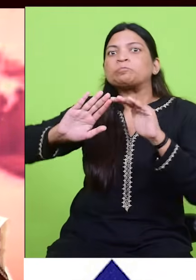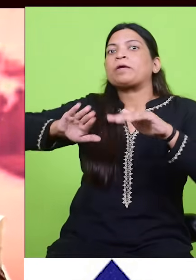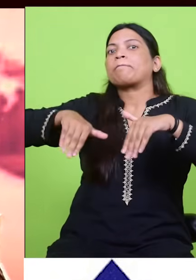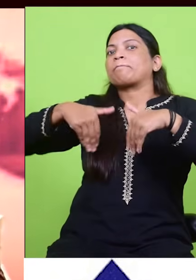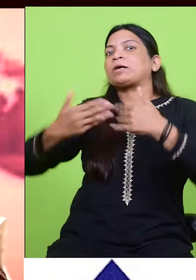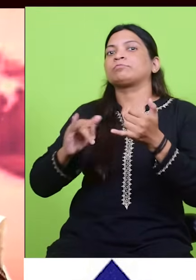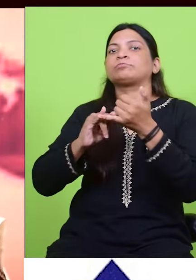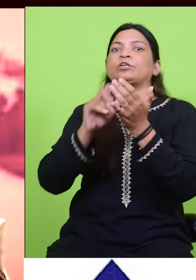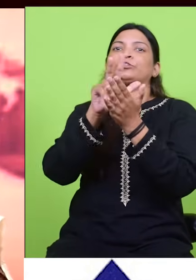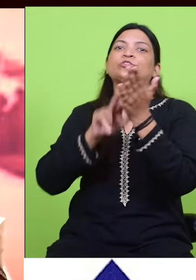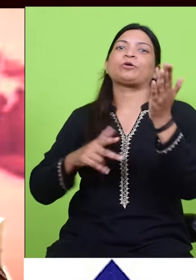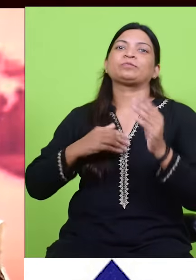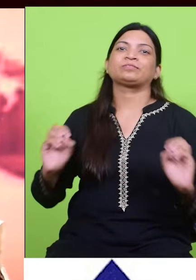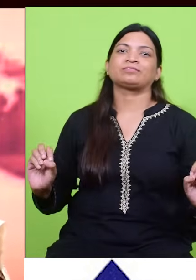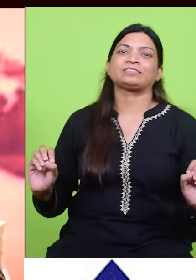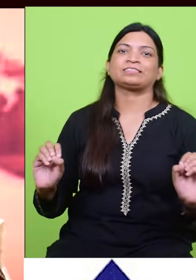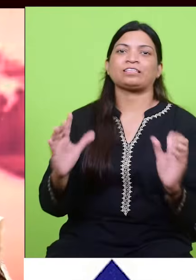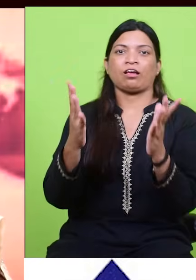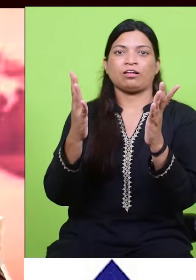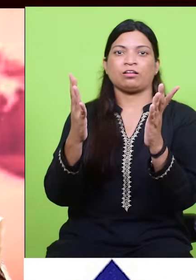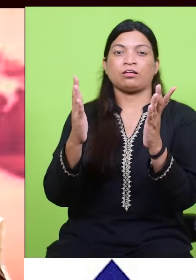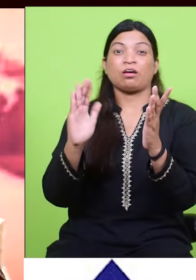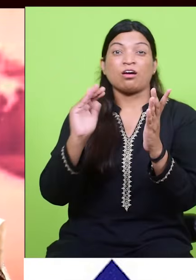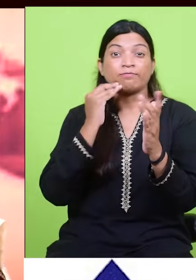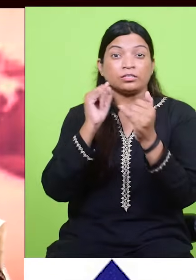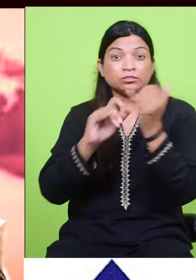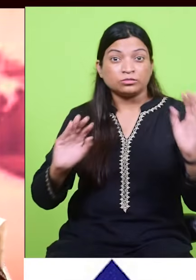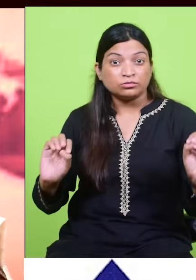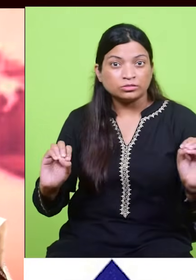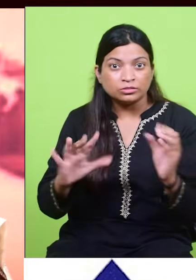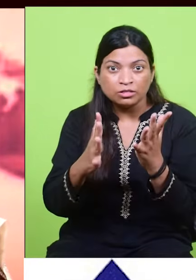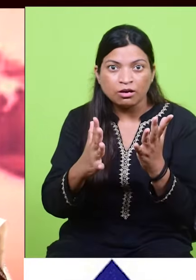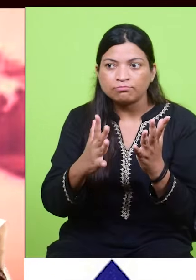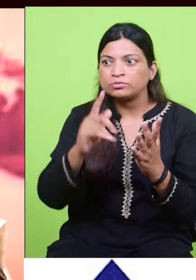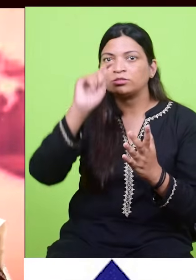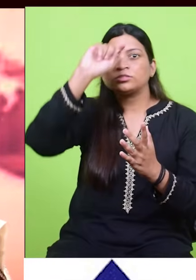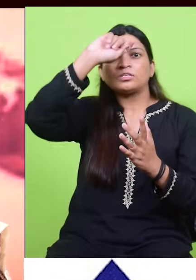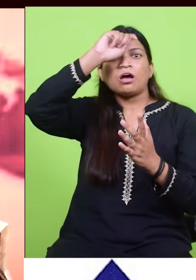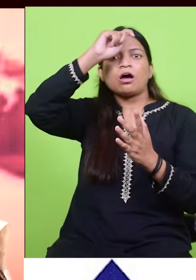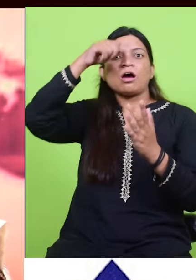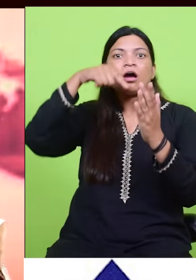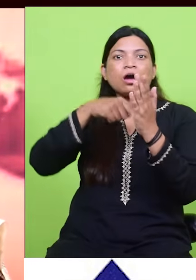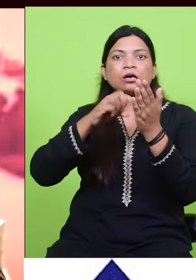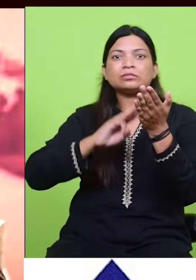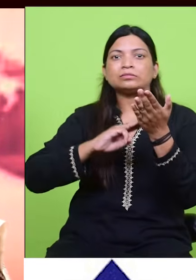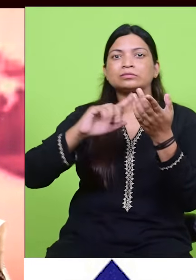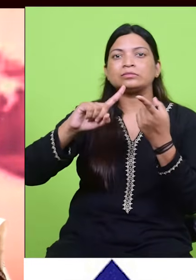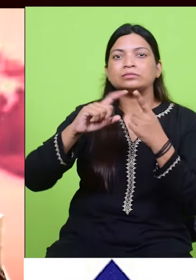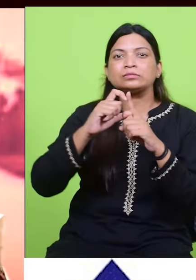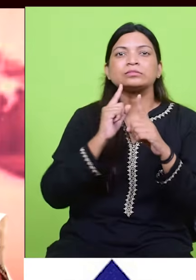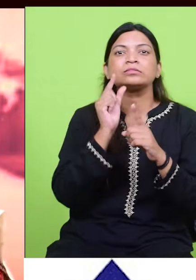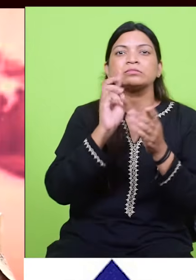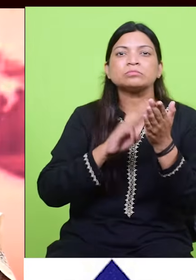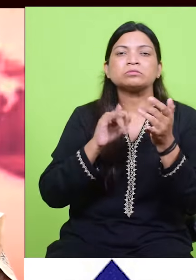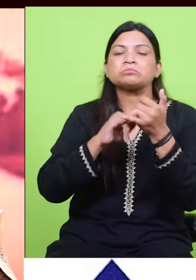आप सोचे सिलेबस को हम लोग अब चालू करते करना। जब सिलेबस की बात आई तो ब्रेल इंग्लिश मीडियम का सिलेबस हमारे पास नहीं था,